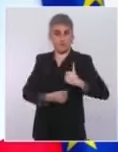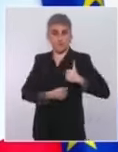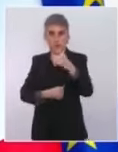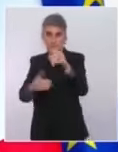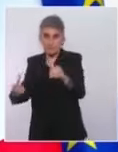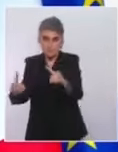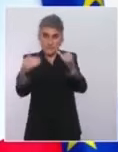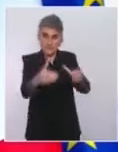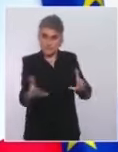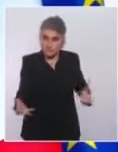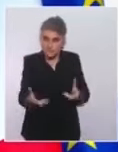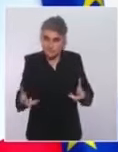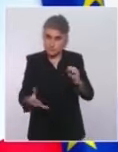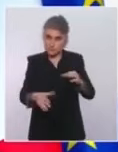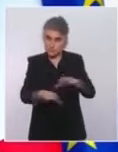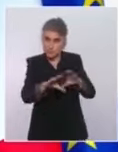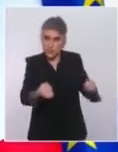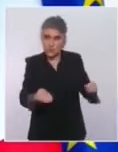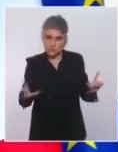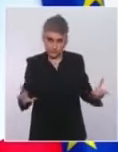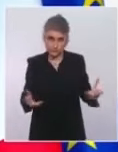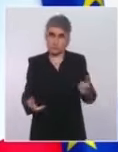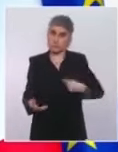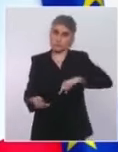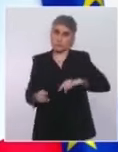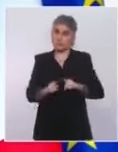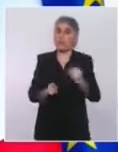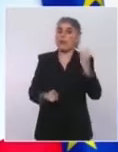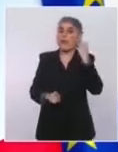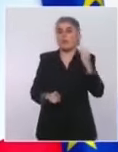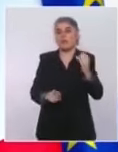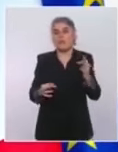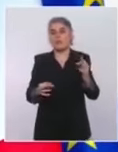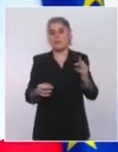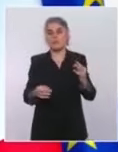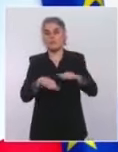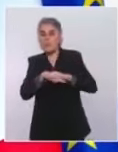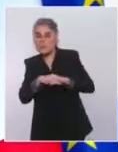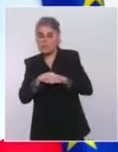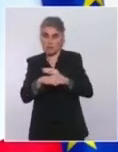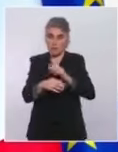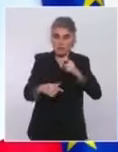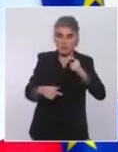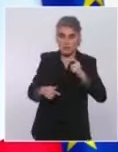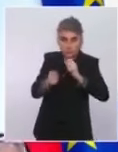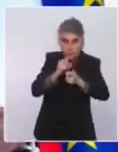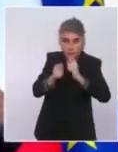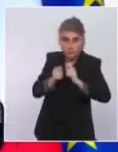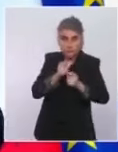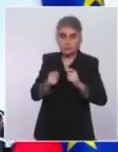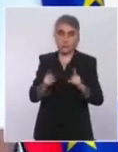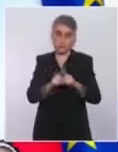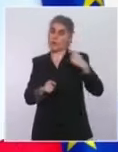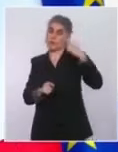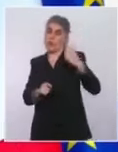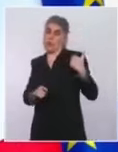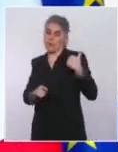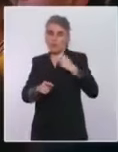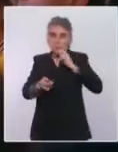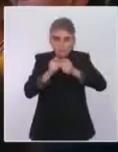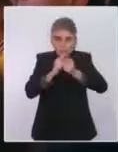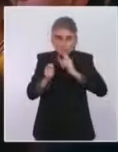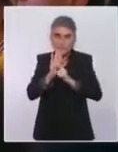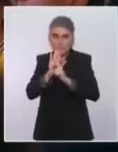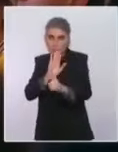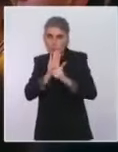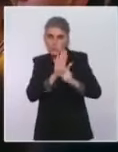s'installer. Nous en avons été, je dirais, à l'initiative diplomatique. Et j'ai encore parlé ces derniers jours au président pour unifier les différents processus